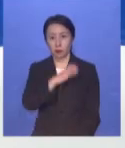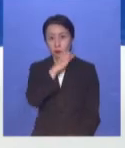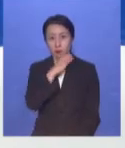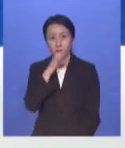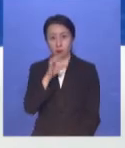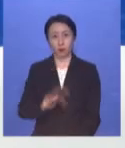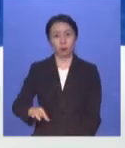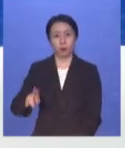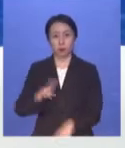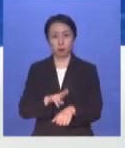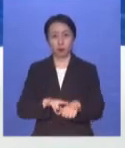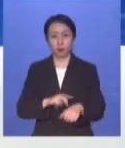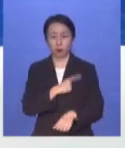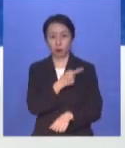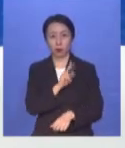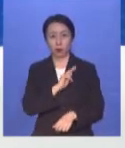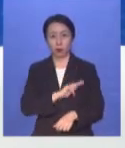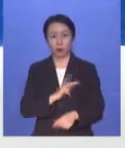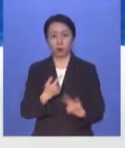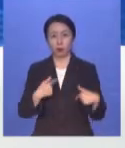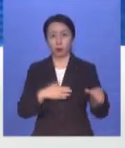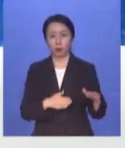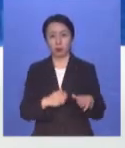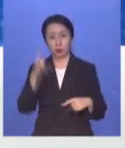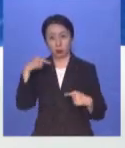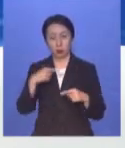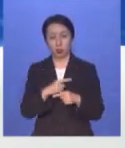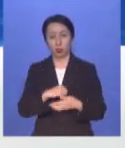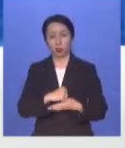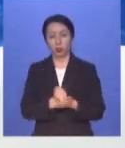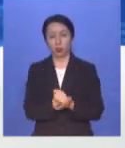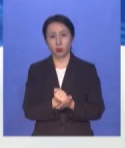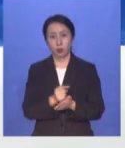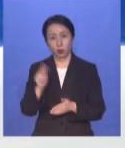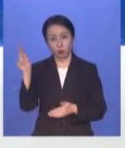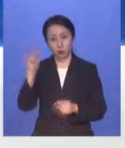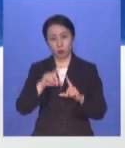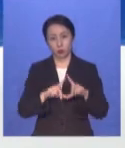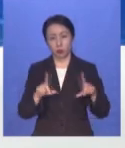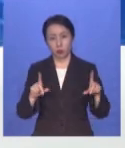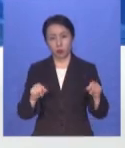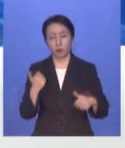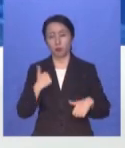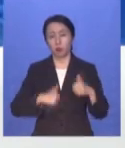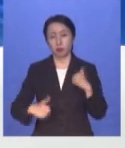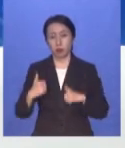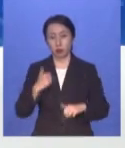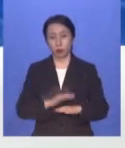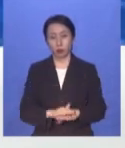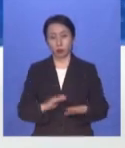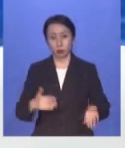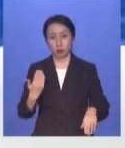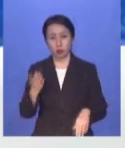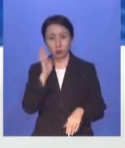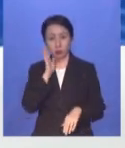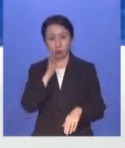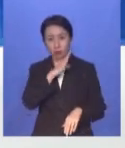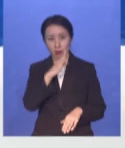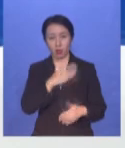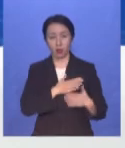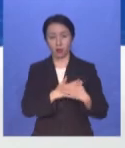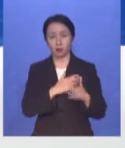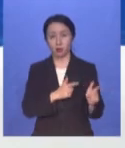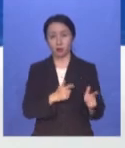В Северо-Казахстанской области полицейские усилили работу по организации технической укрепленности учебных учреждений. Педагоги, дети и их